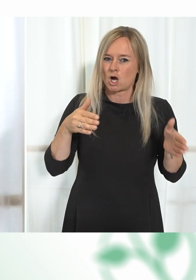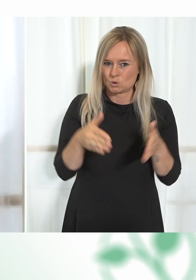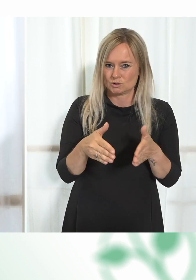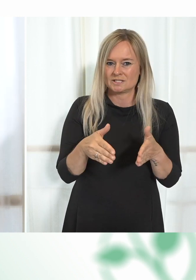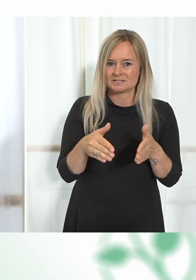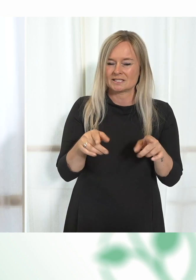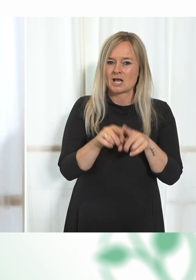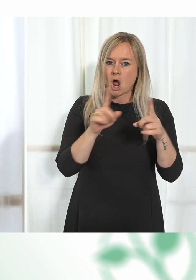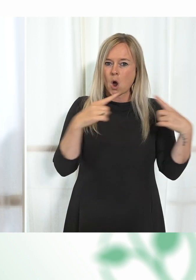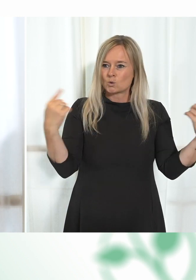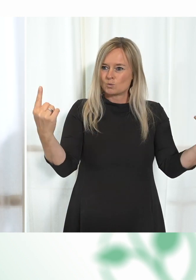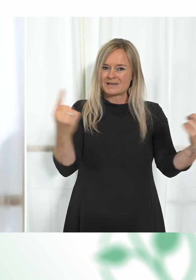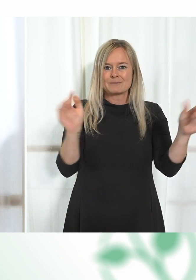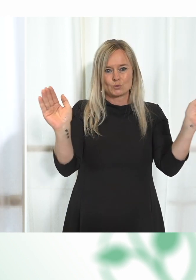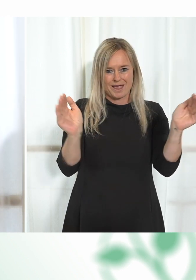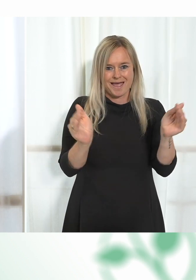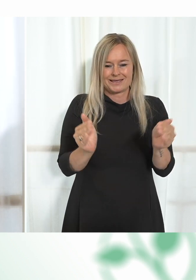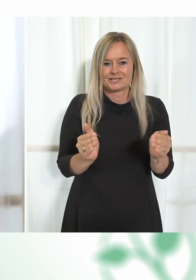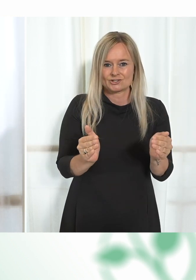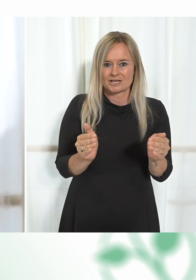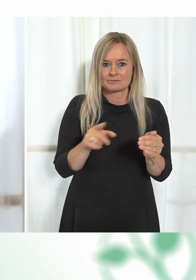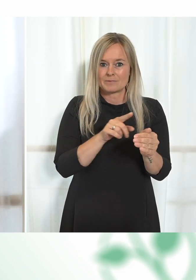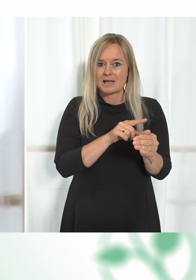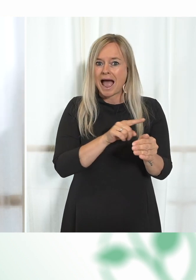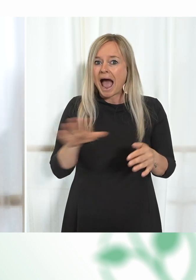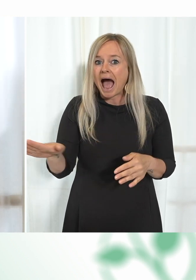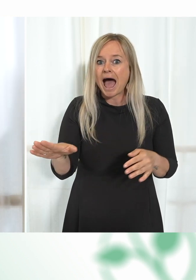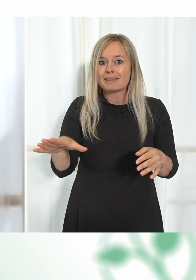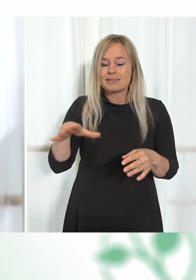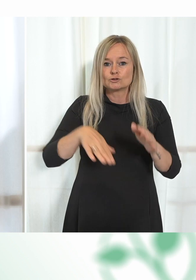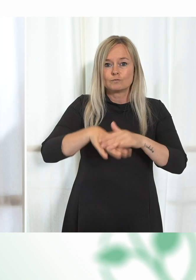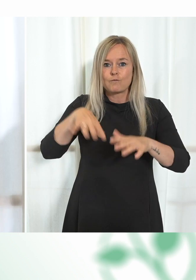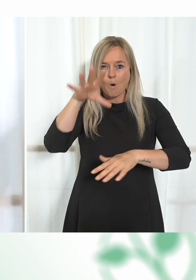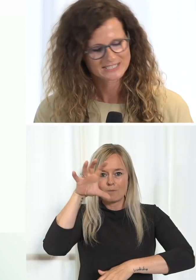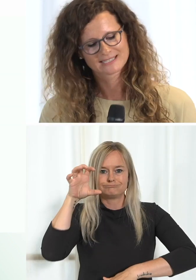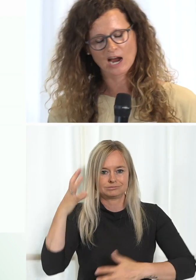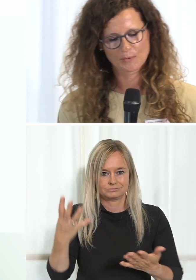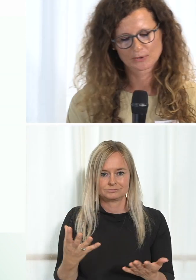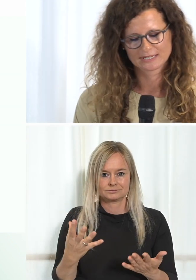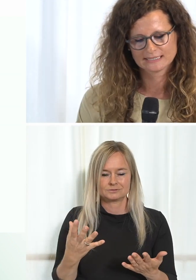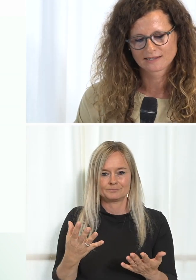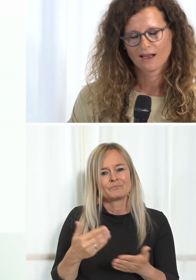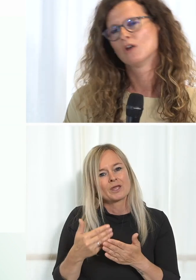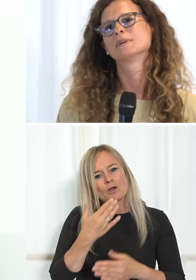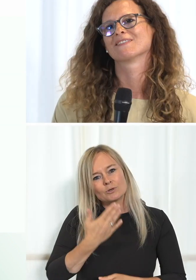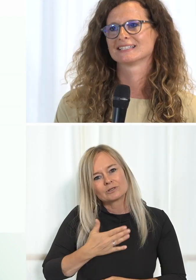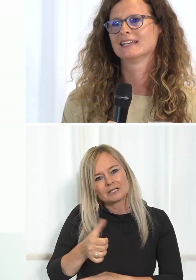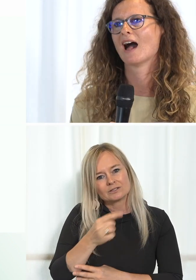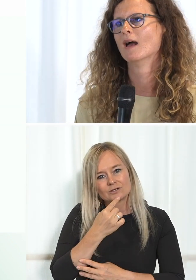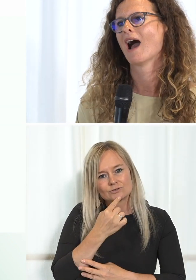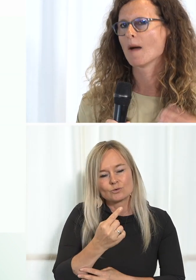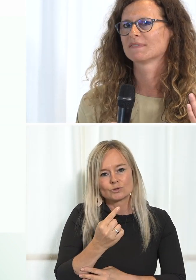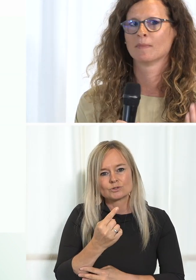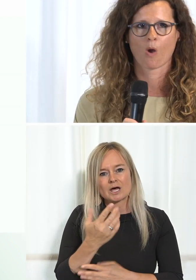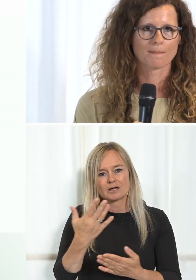sehr eingeschränkt wird. Und dass man das alles mitbekommen hat, das habe ich ja berichtet. Was ich sagen möchte, ist, über 20